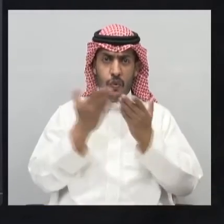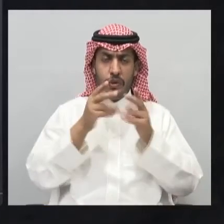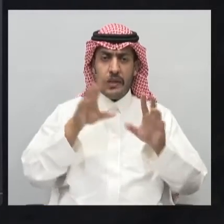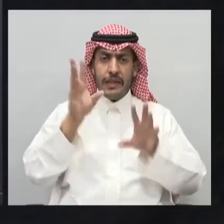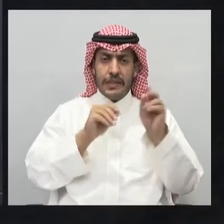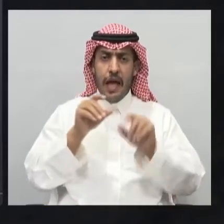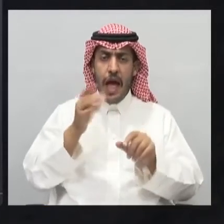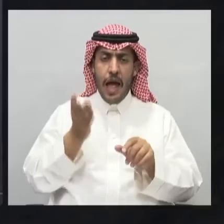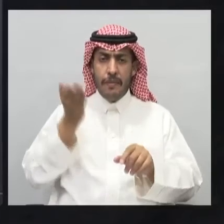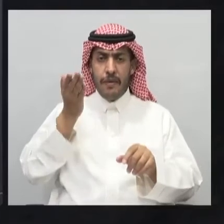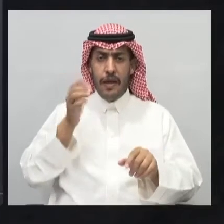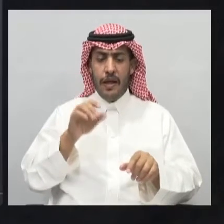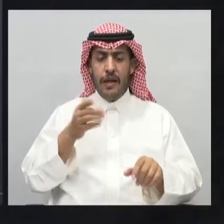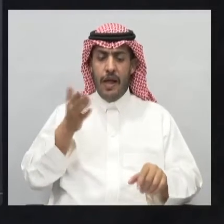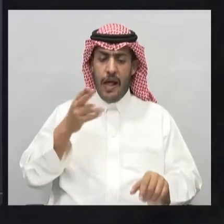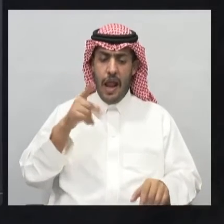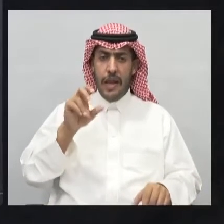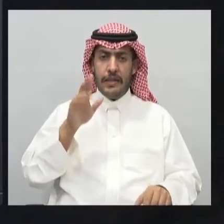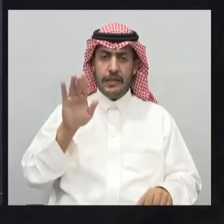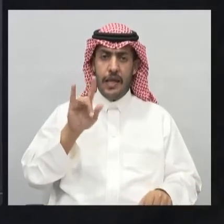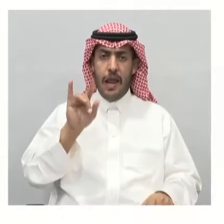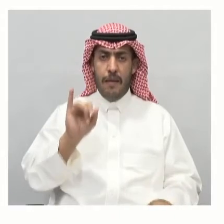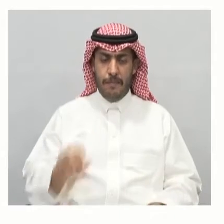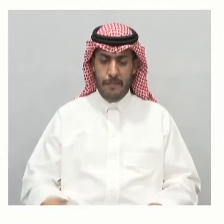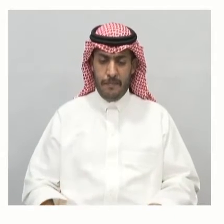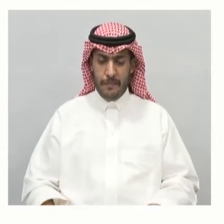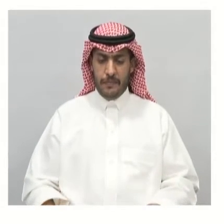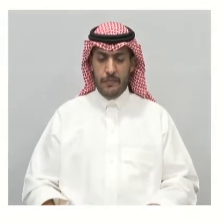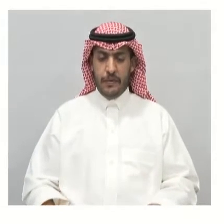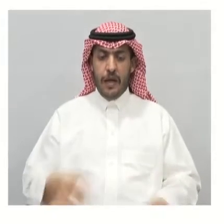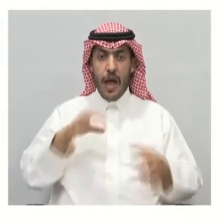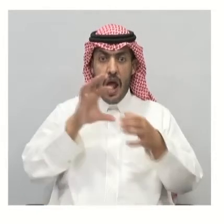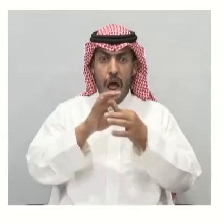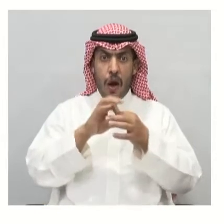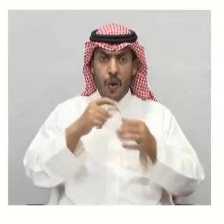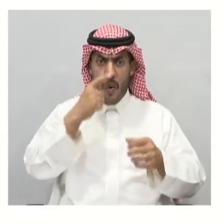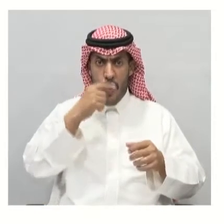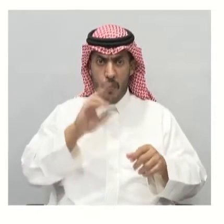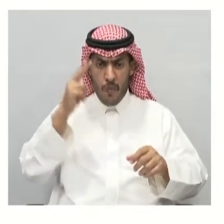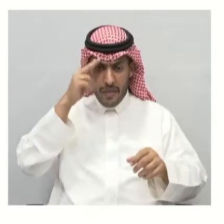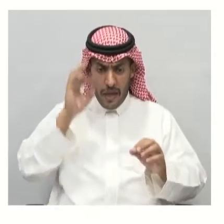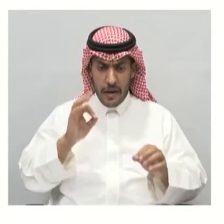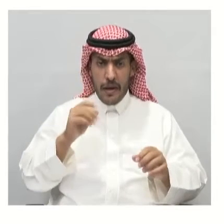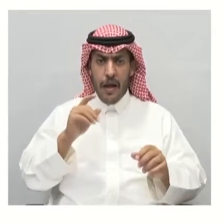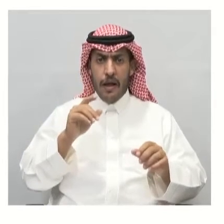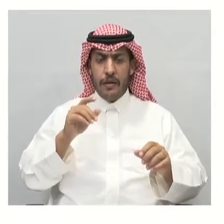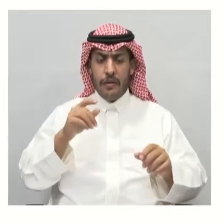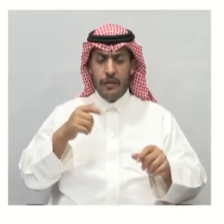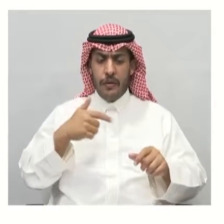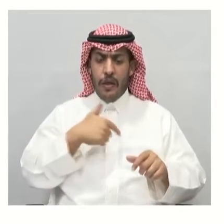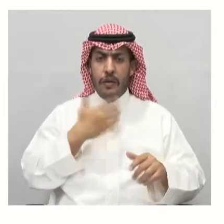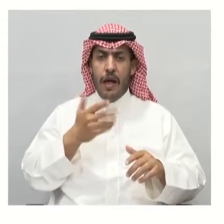الانبياء عليه عليهم السلام علاقه وطني بالانبياء عليهم